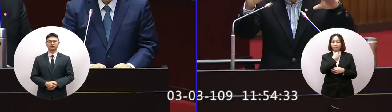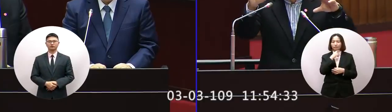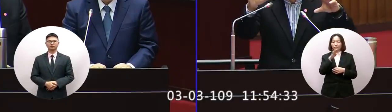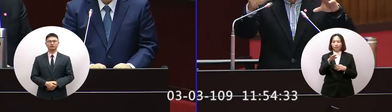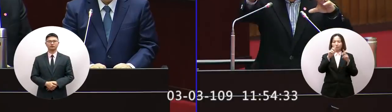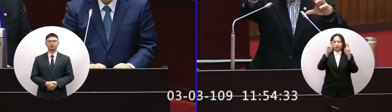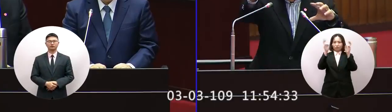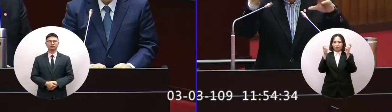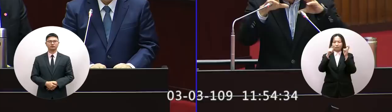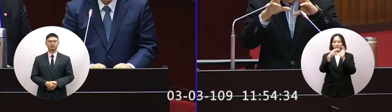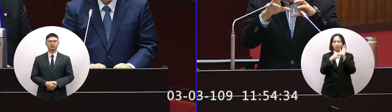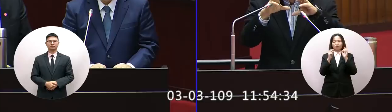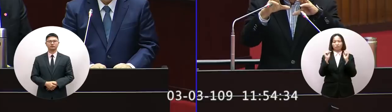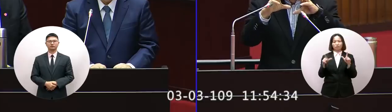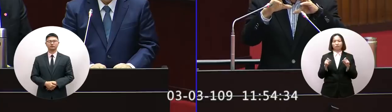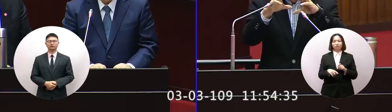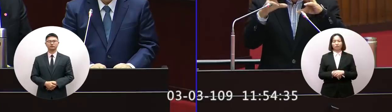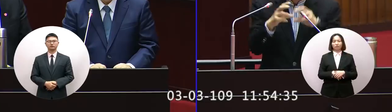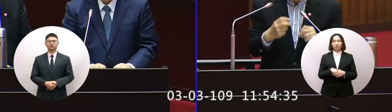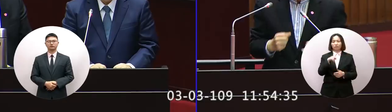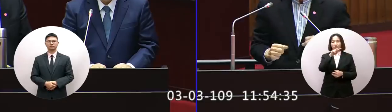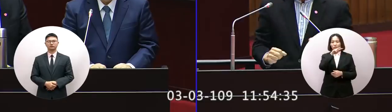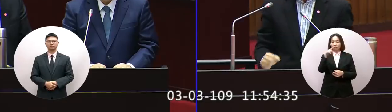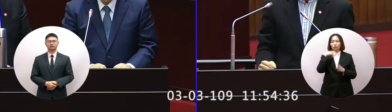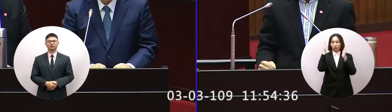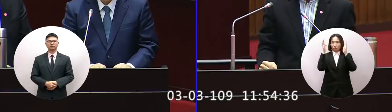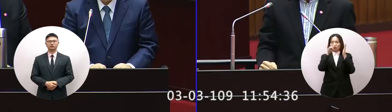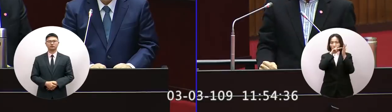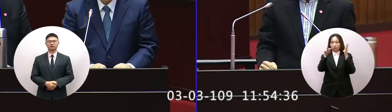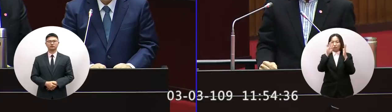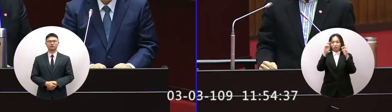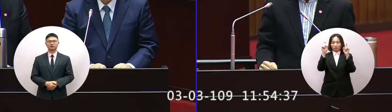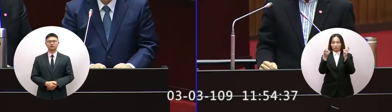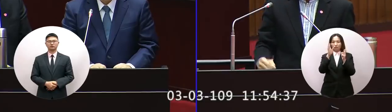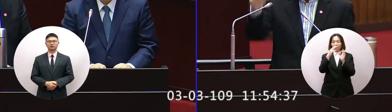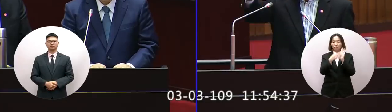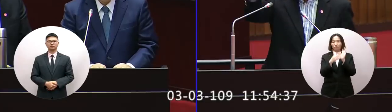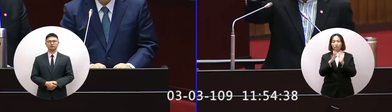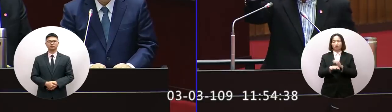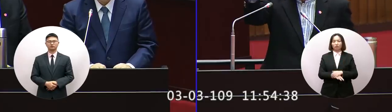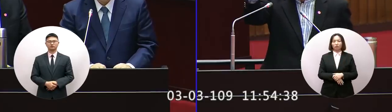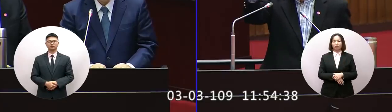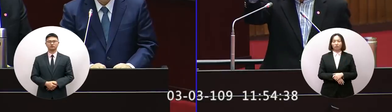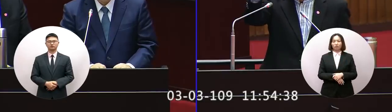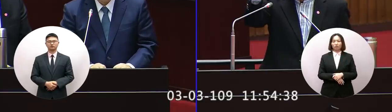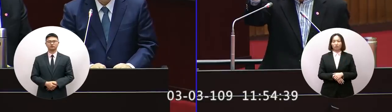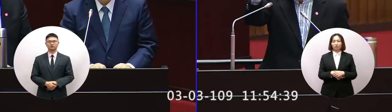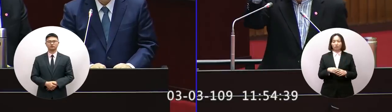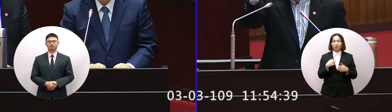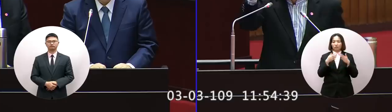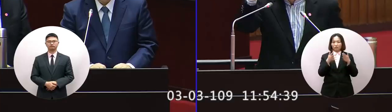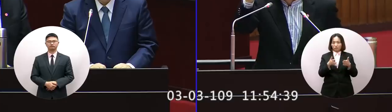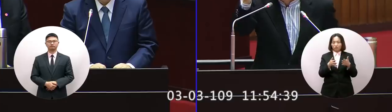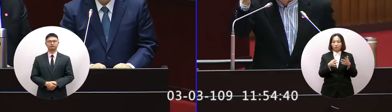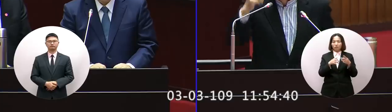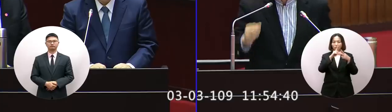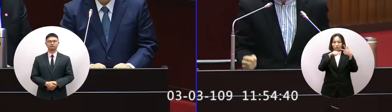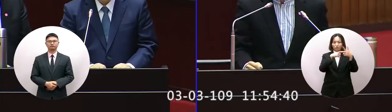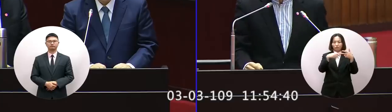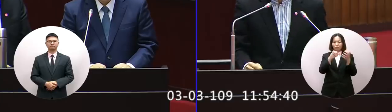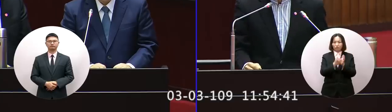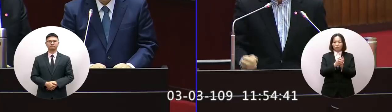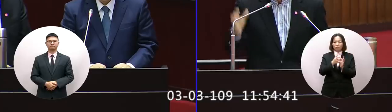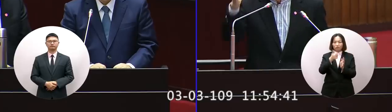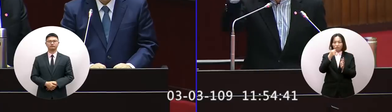標題都不是喔院長你看好喔我是很謹慎你看喔謝謝我對朱德民